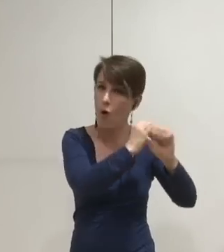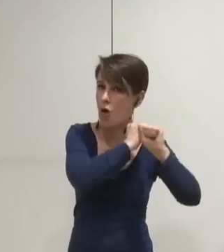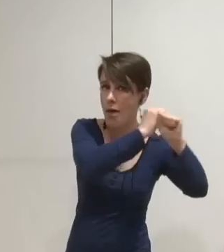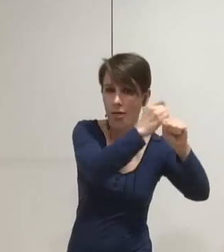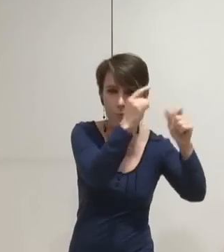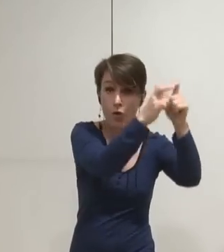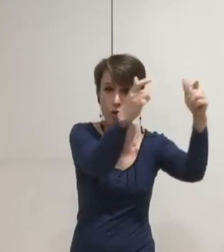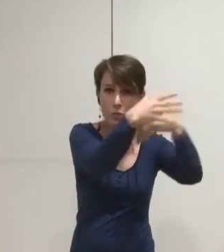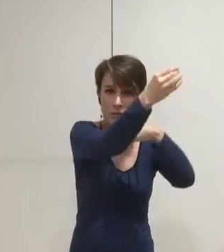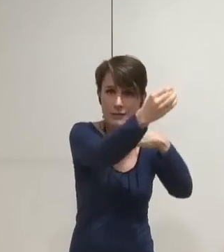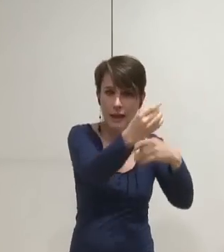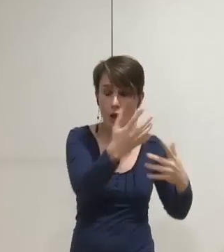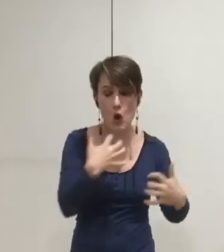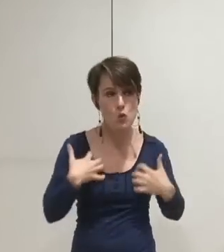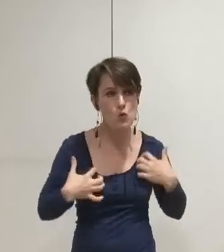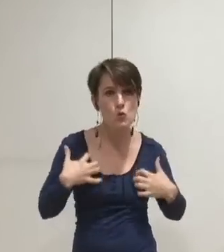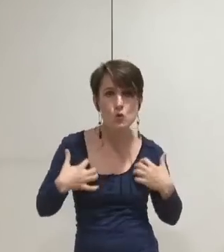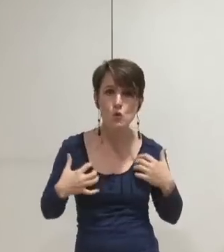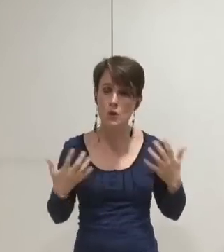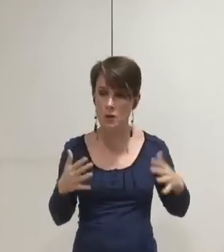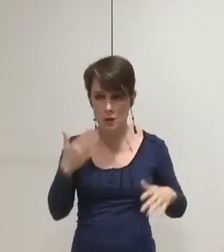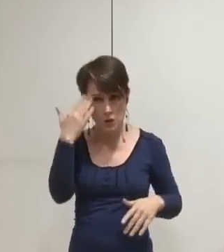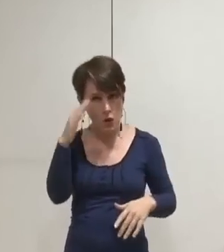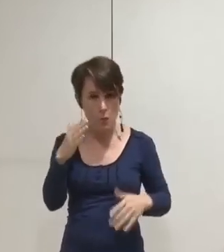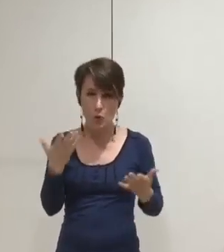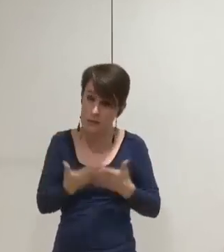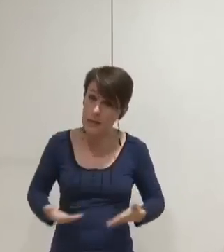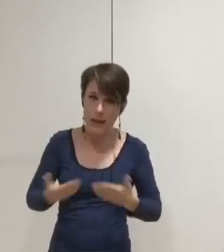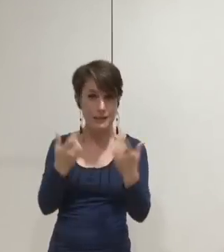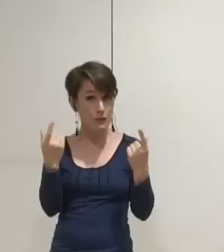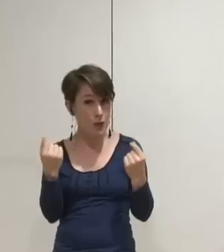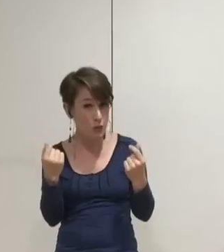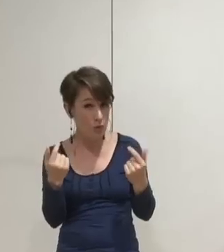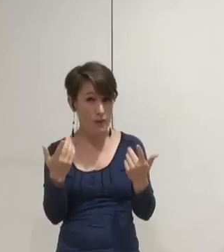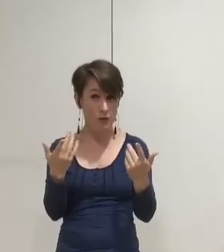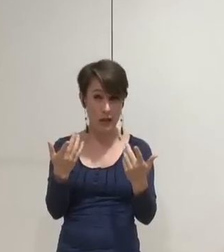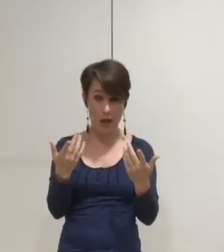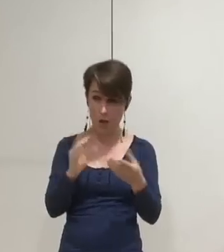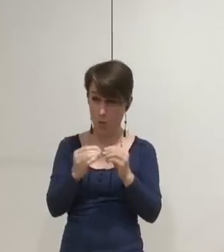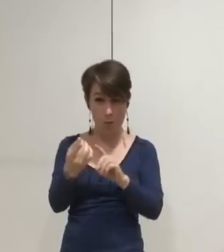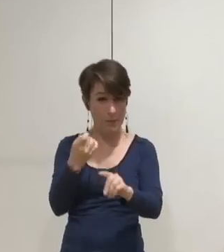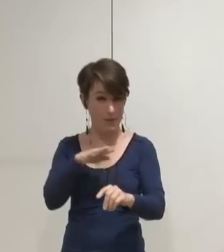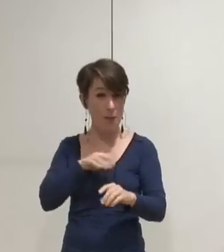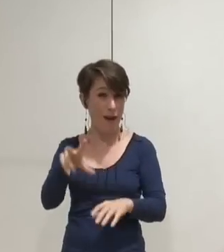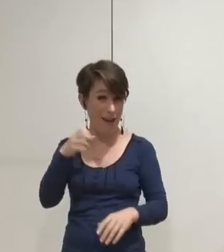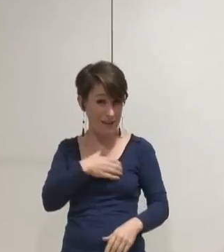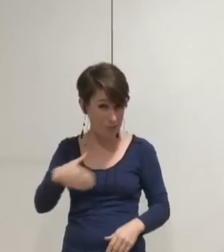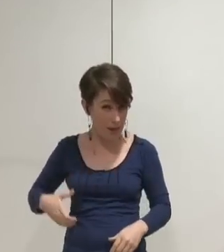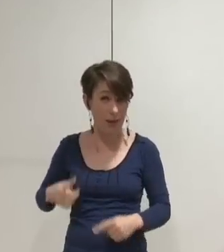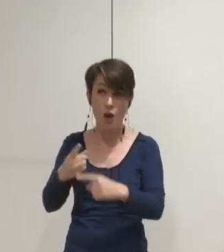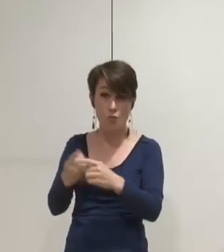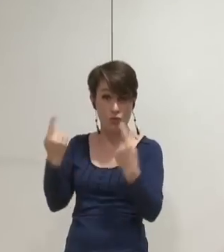prestataire et ce alors que la situation financière léguée par nos prédécesseurs conjugué au désengagement de l'État est particulièrement